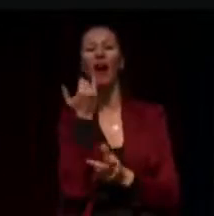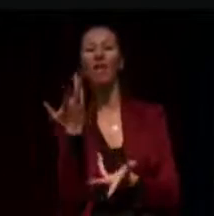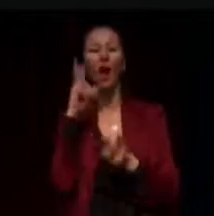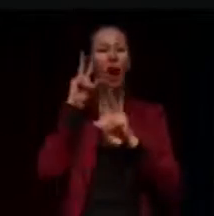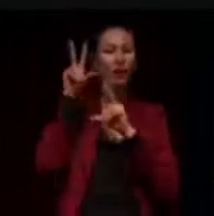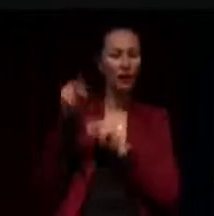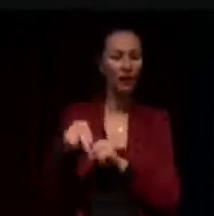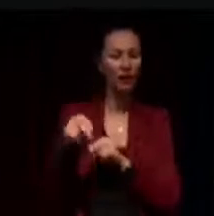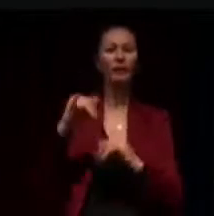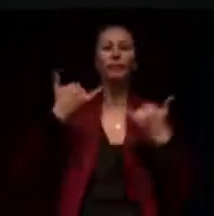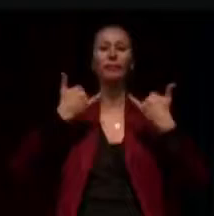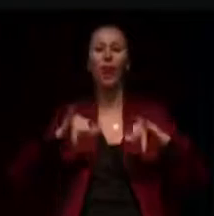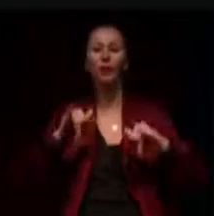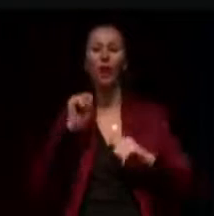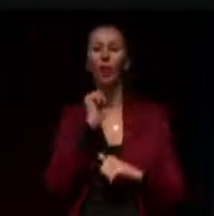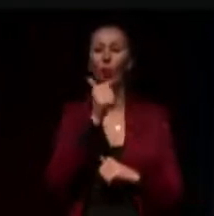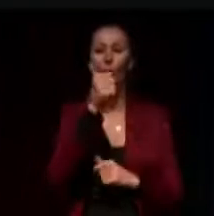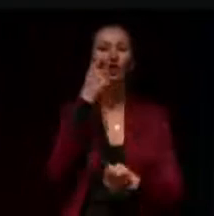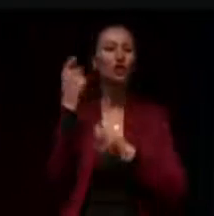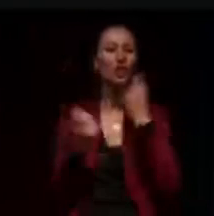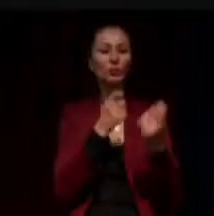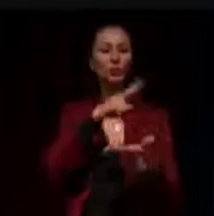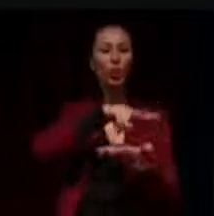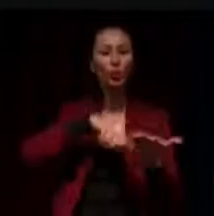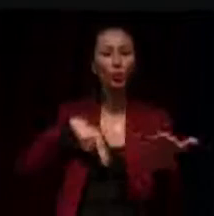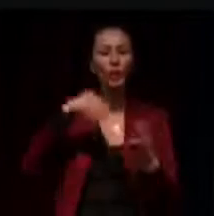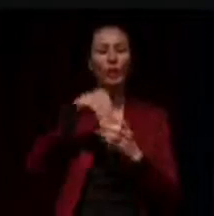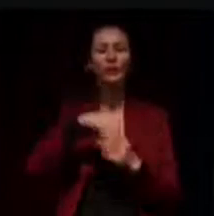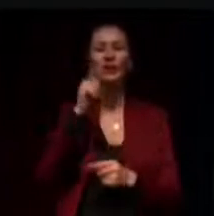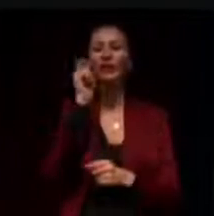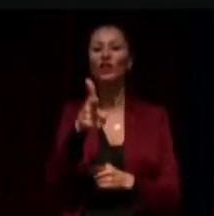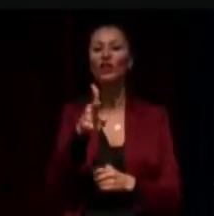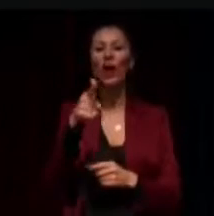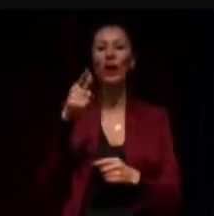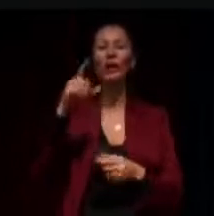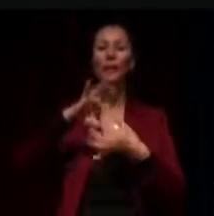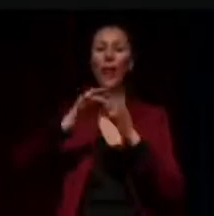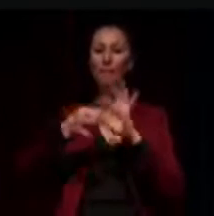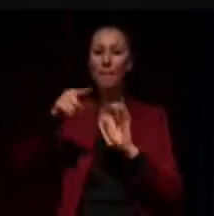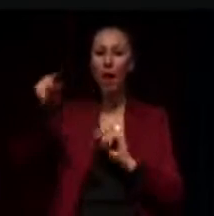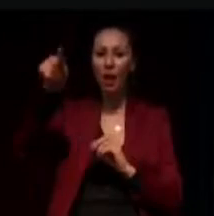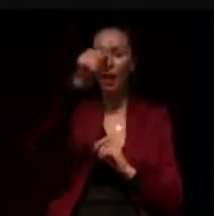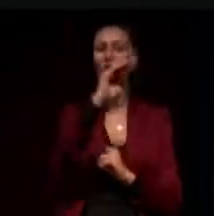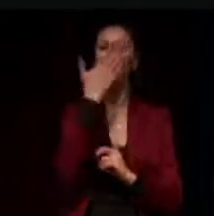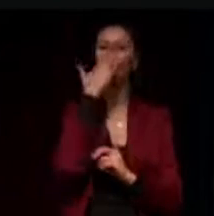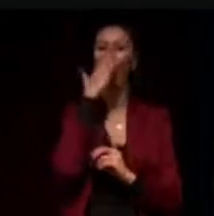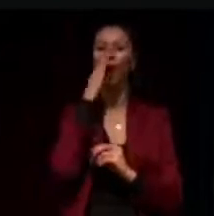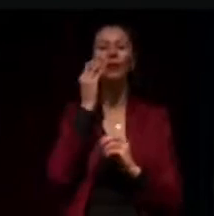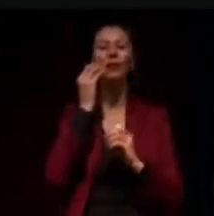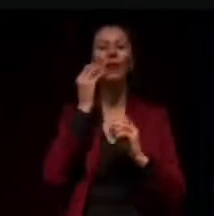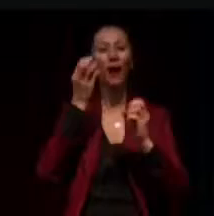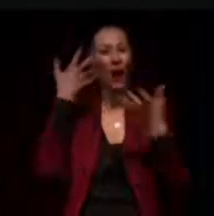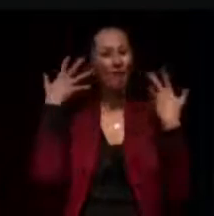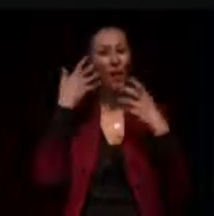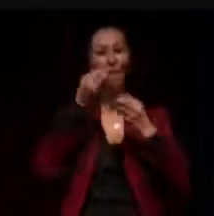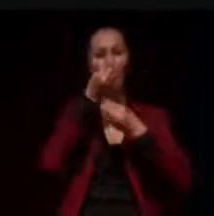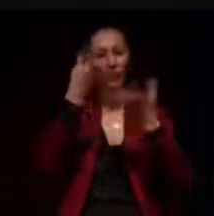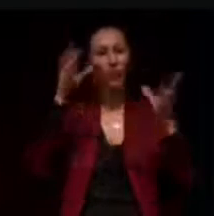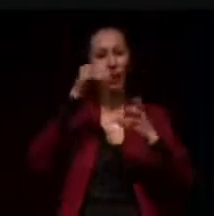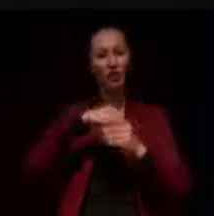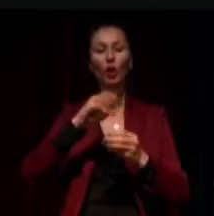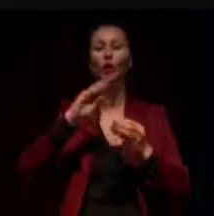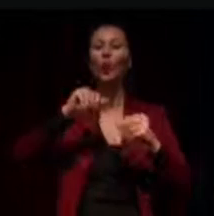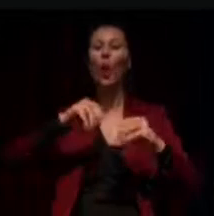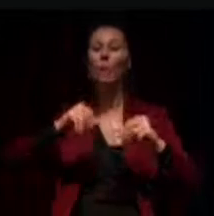misafirhanelerin, tatil günü çalışma ruhsatlarının, ilçe terminallerinin, doğal yaşam parkının,